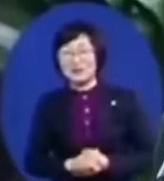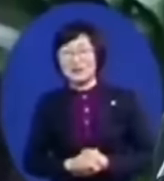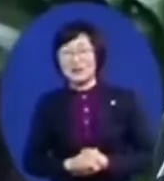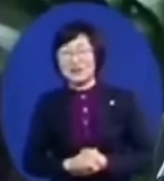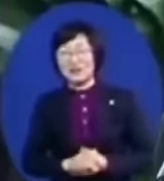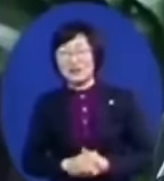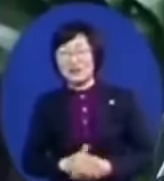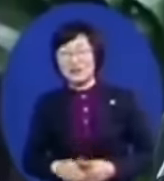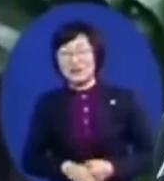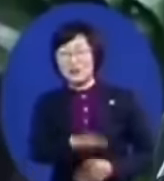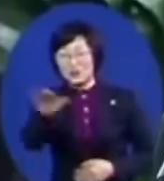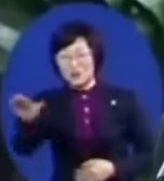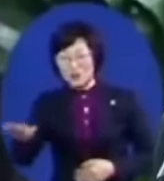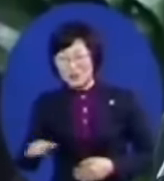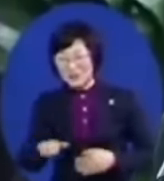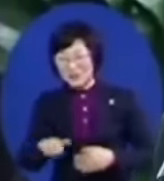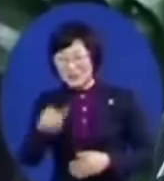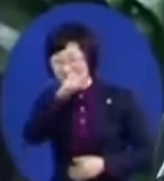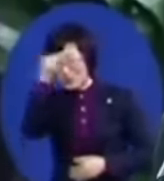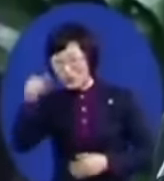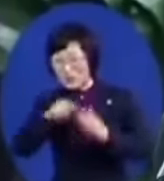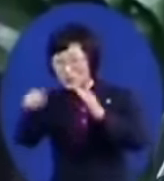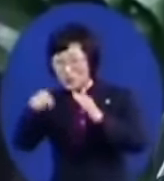우리 장로님들 중에 한 번도 없어요?